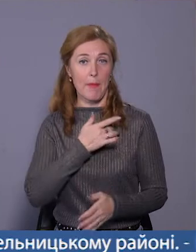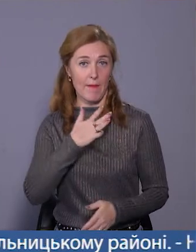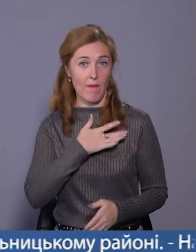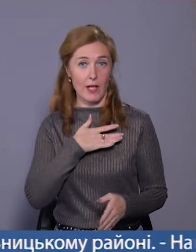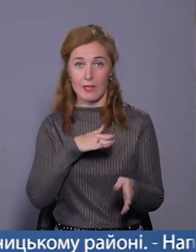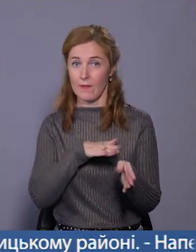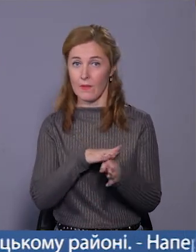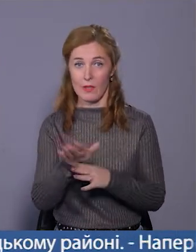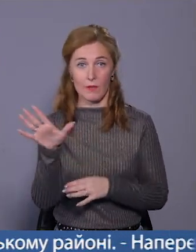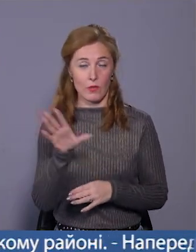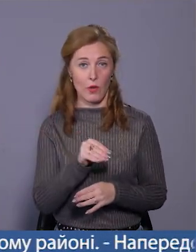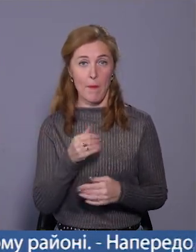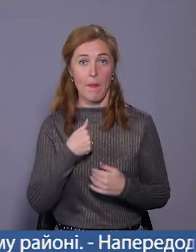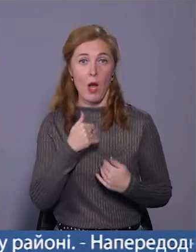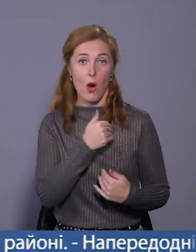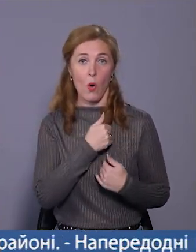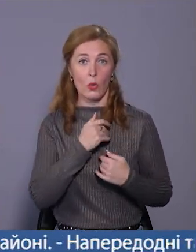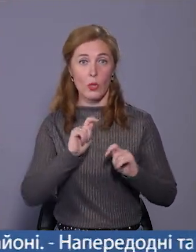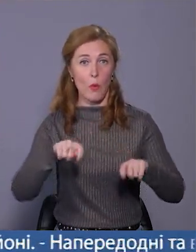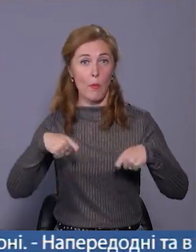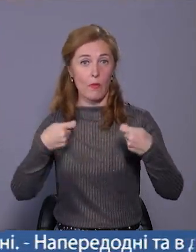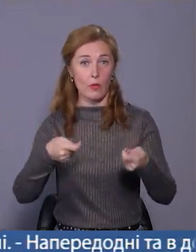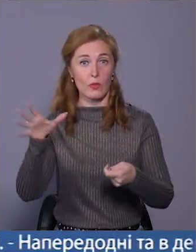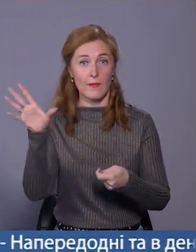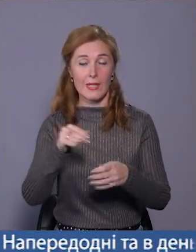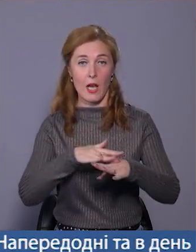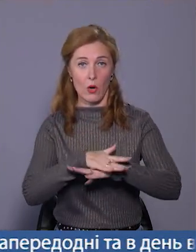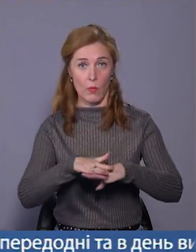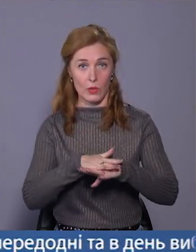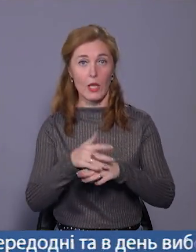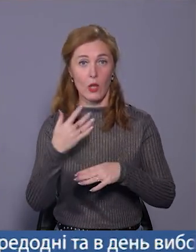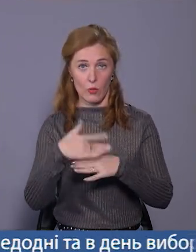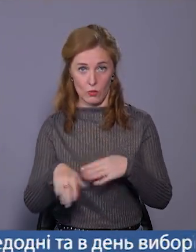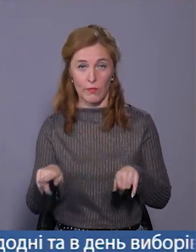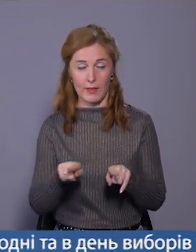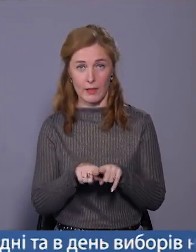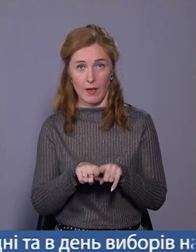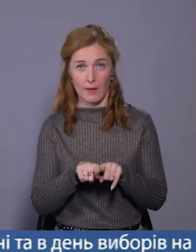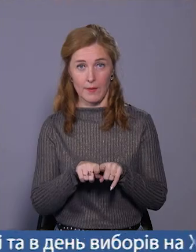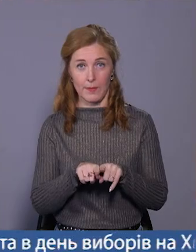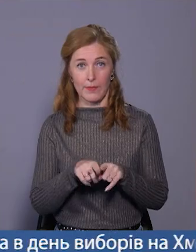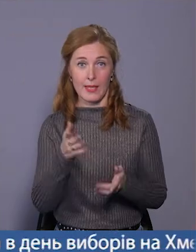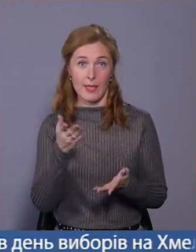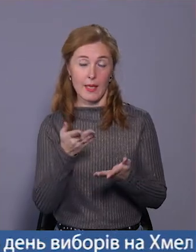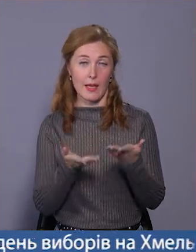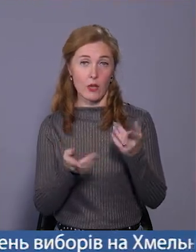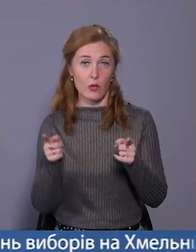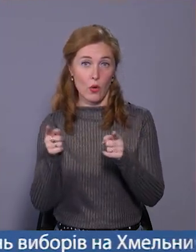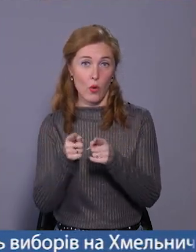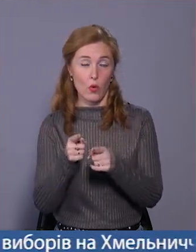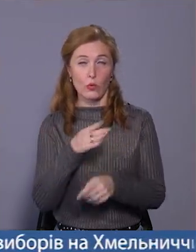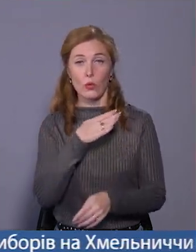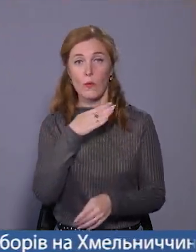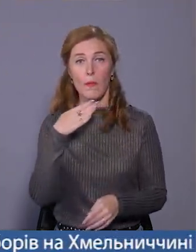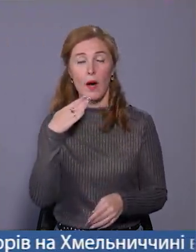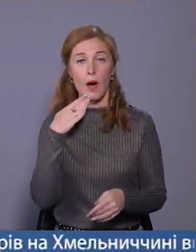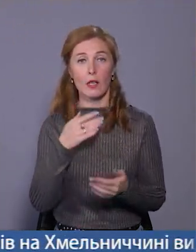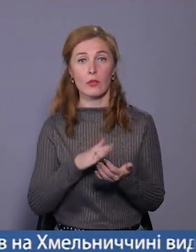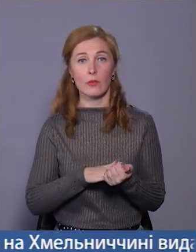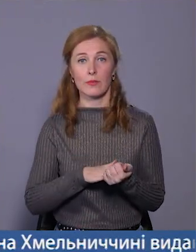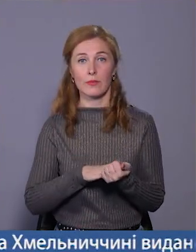повернутися громадянам, щоб стаття Конституції 13 була виконана. Розумієте, да? Оце якщо коротко, тому що ми дуже багато... Я не хочу,